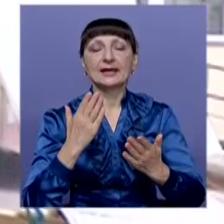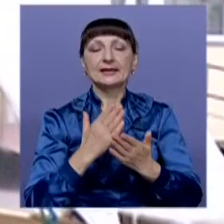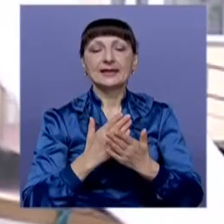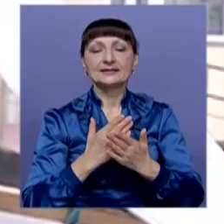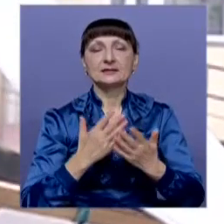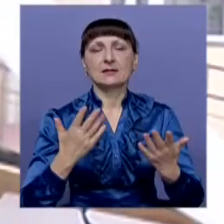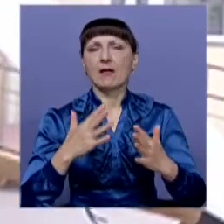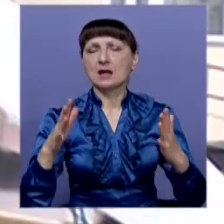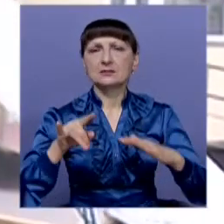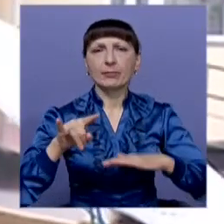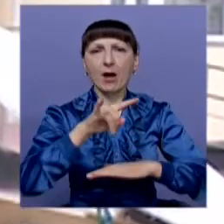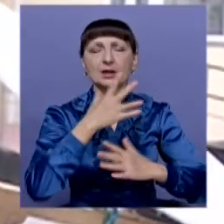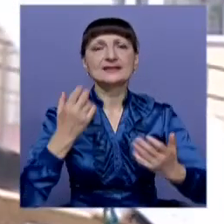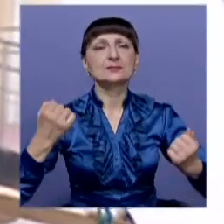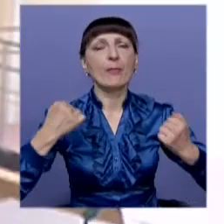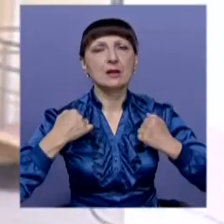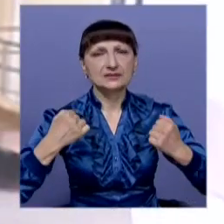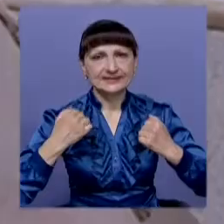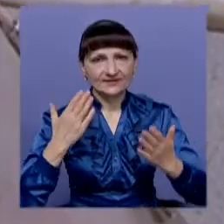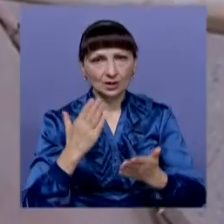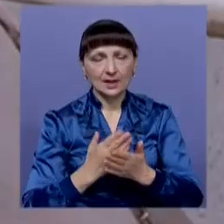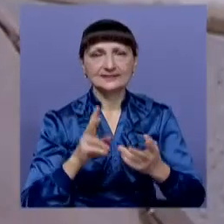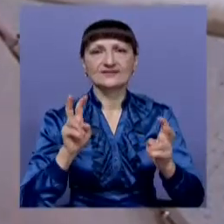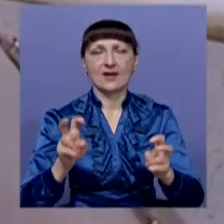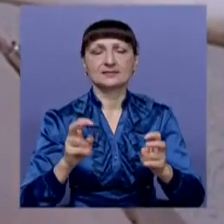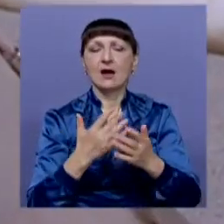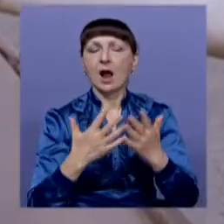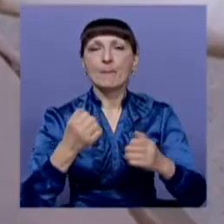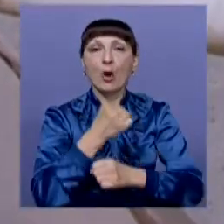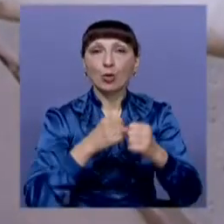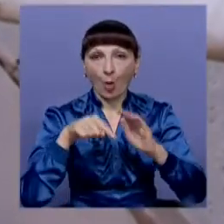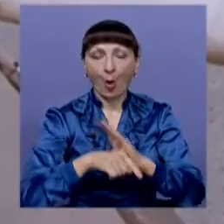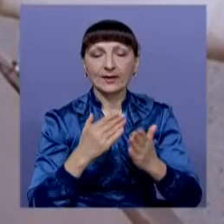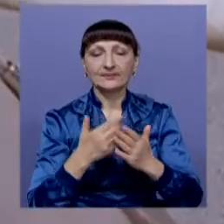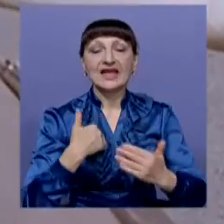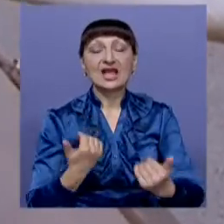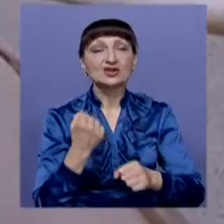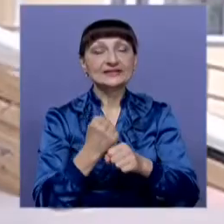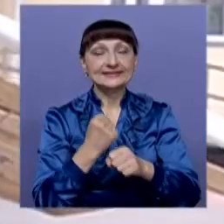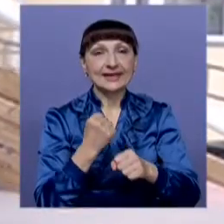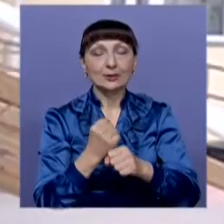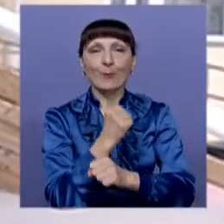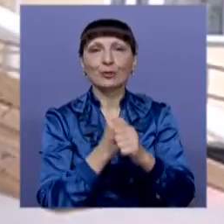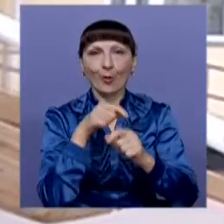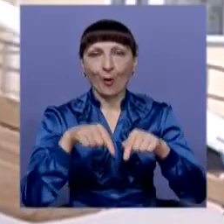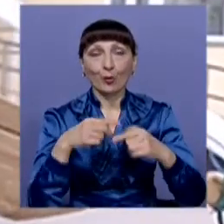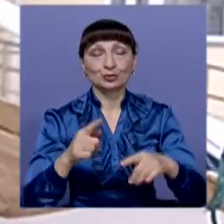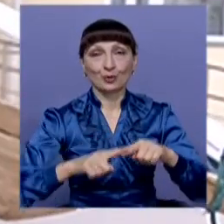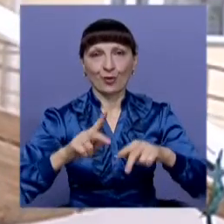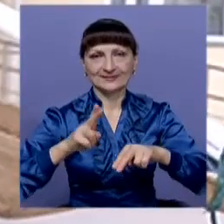учебный планер, есть спортивный планер, есть резиномоторный планер. Я делаю сейчас резиномоторный, почти